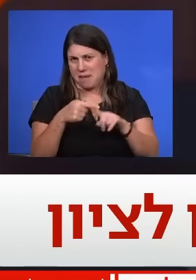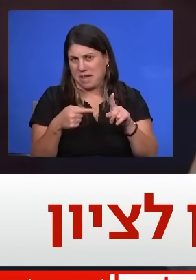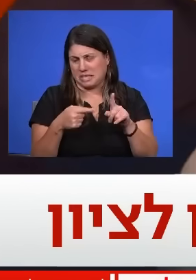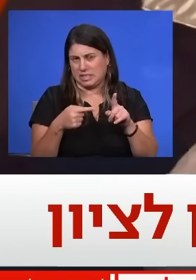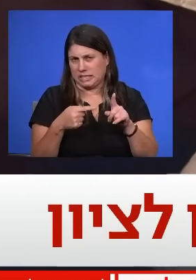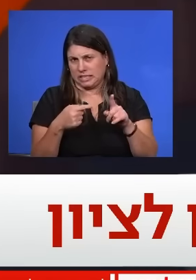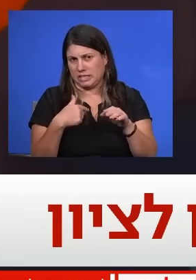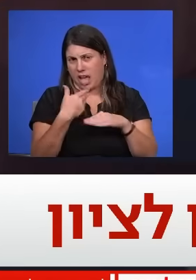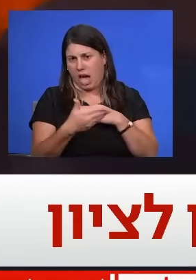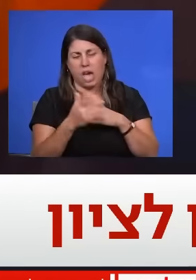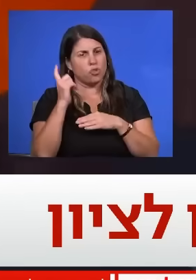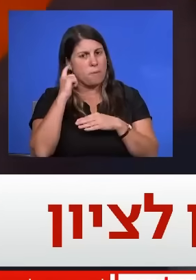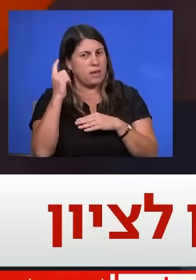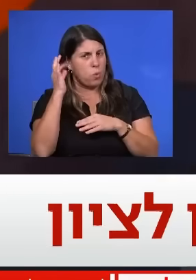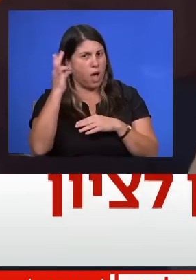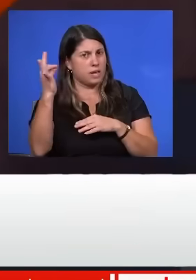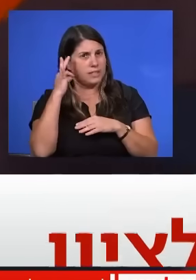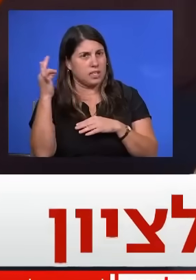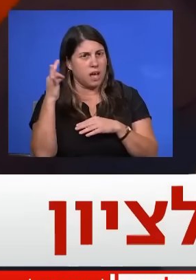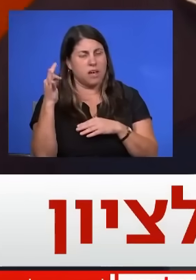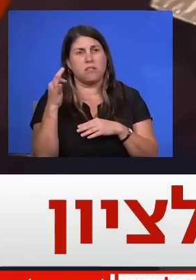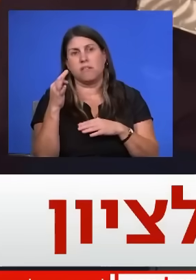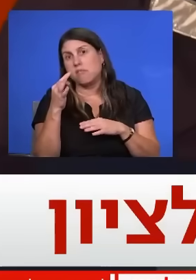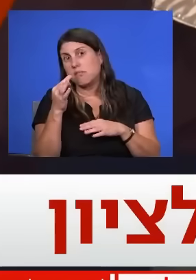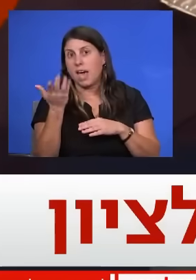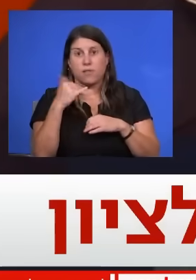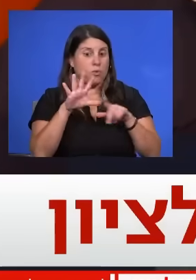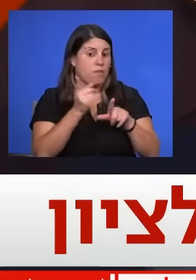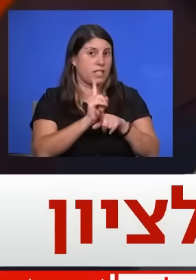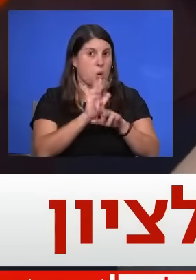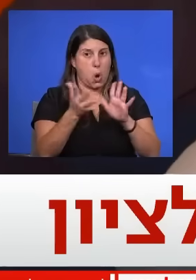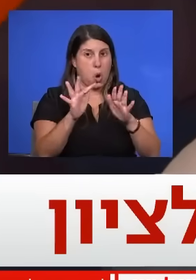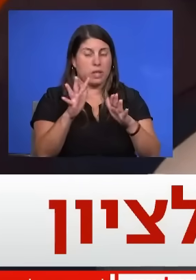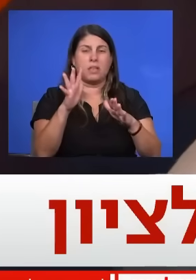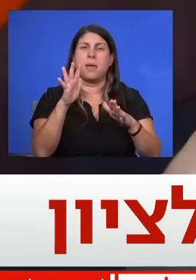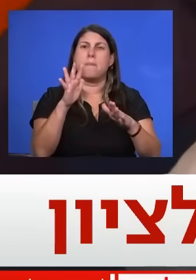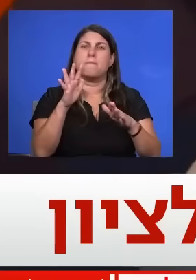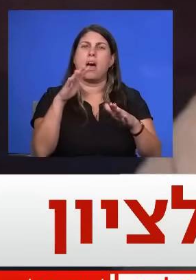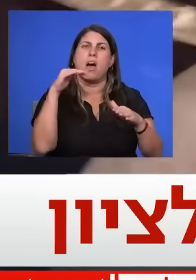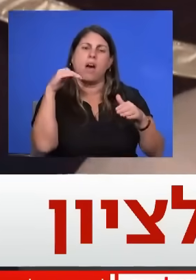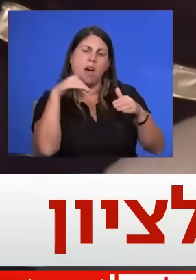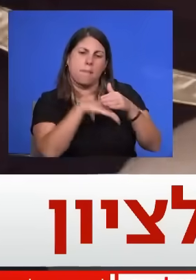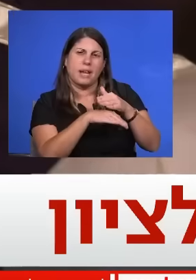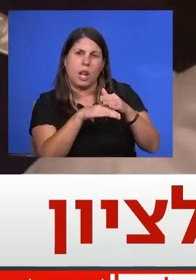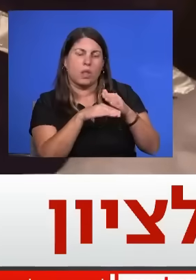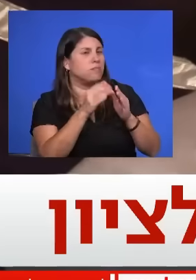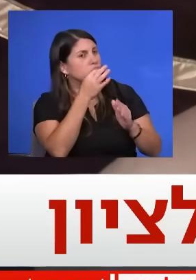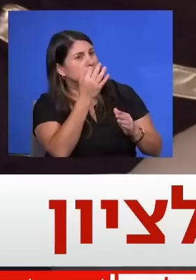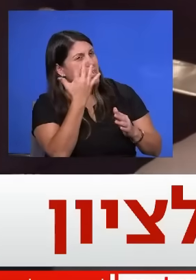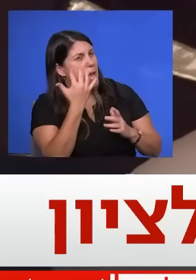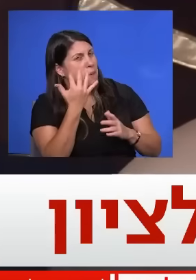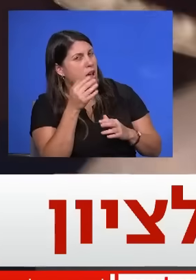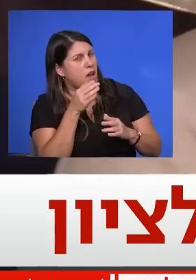ששמענו את האזעקה. היינו שבע דקות בערך בתוך המקלט. כמה אתם רחוקים מהזירה, לירן?